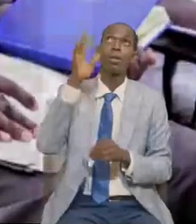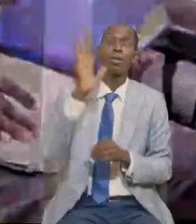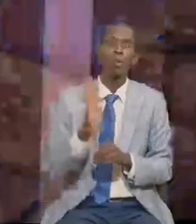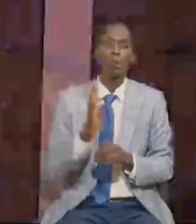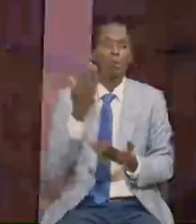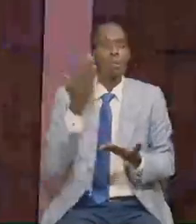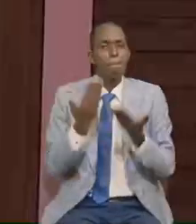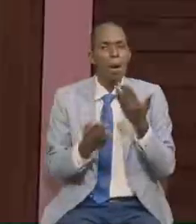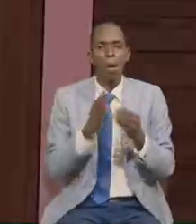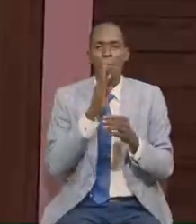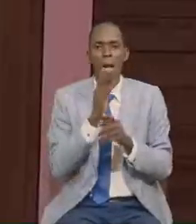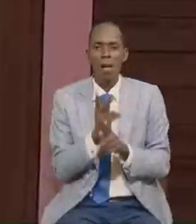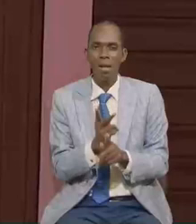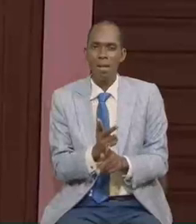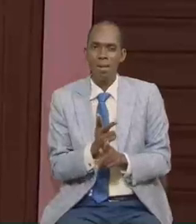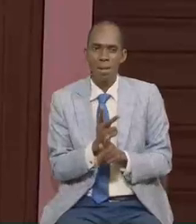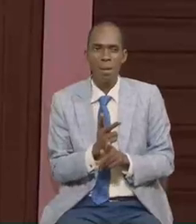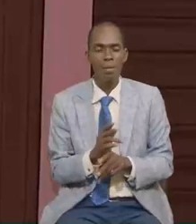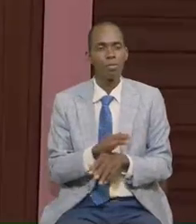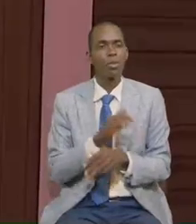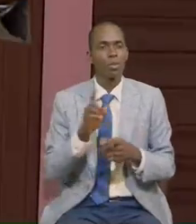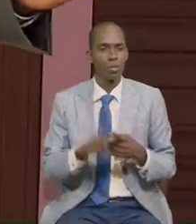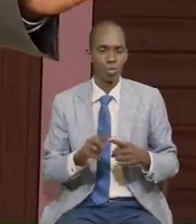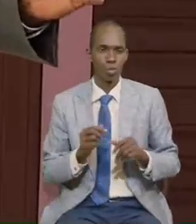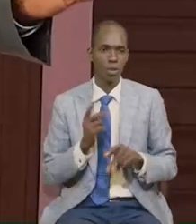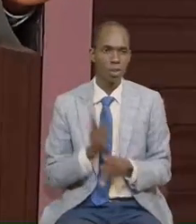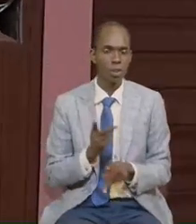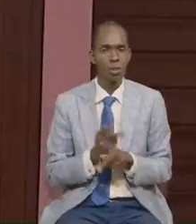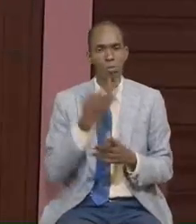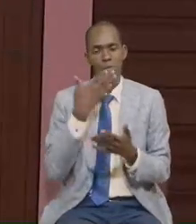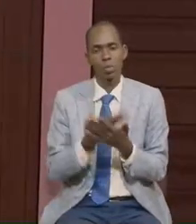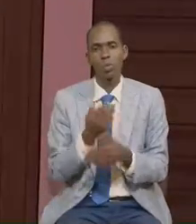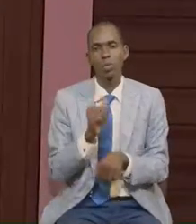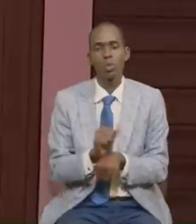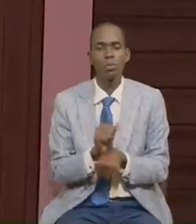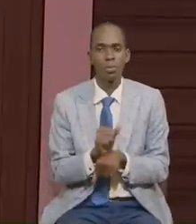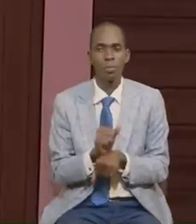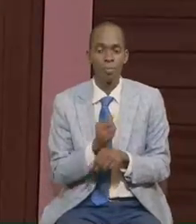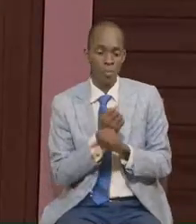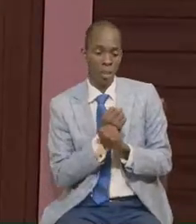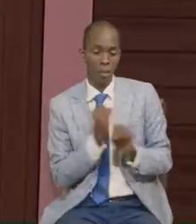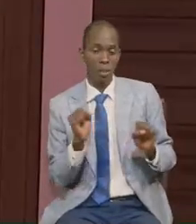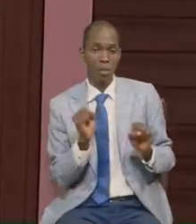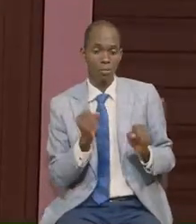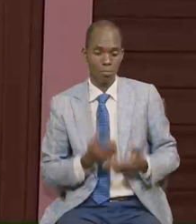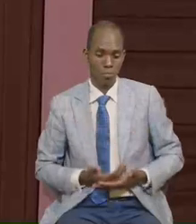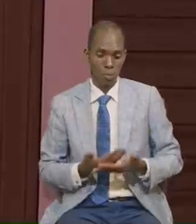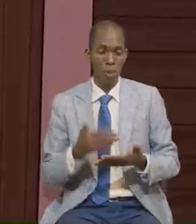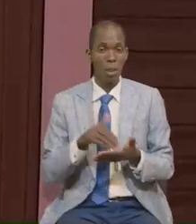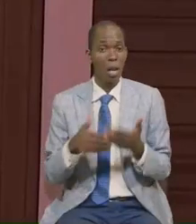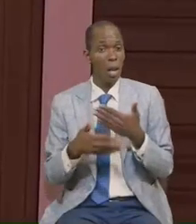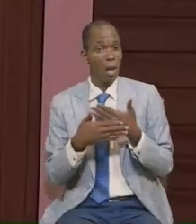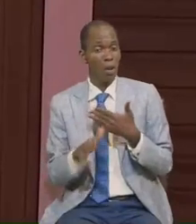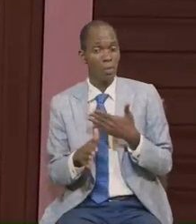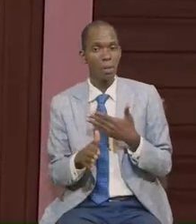s'appliquent à pratiquer de bonnes heures sauvé ni de nouveau après cela il doit